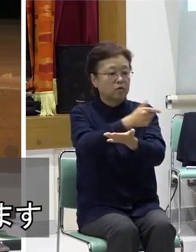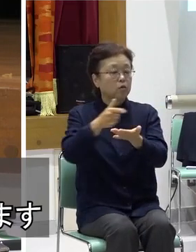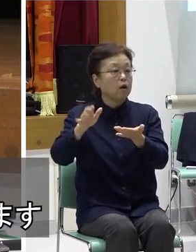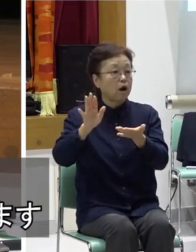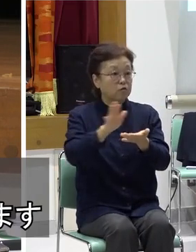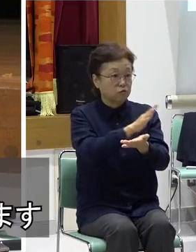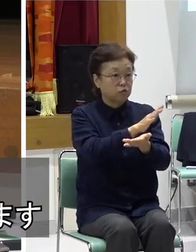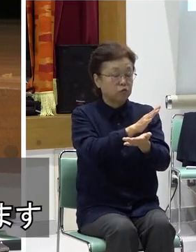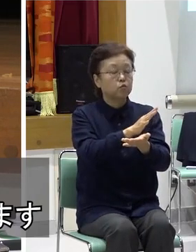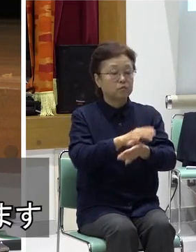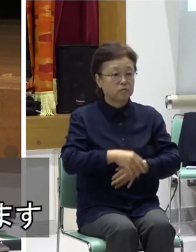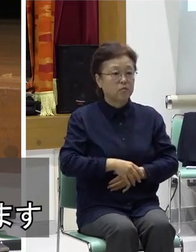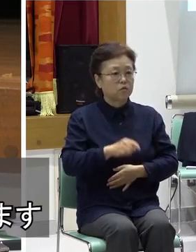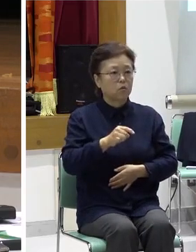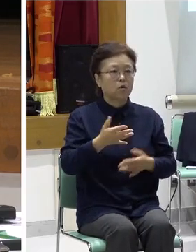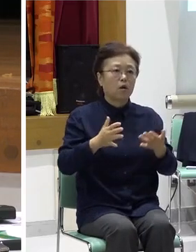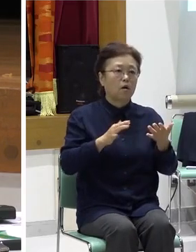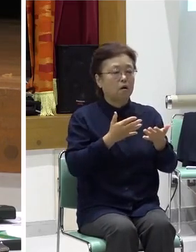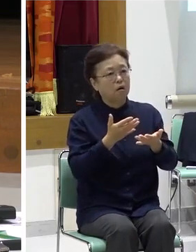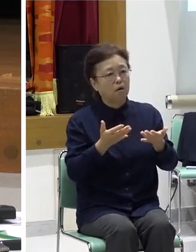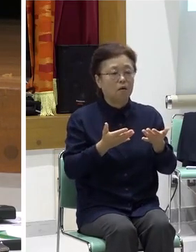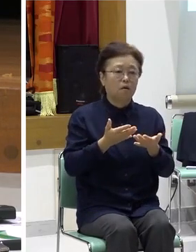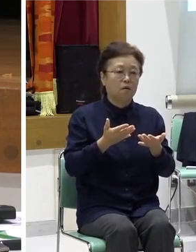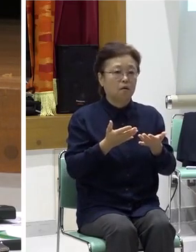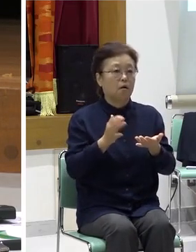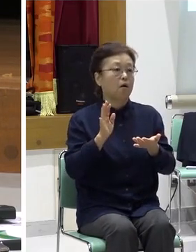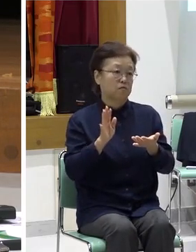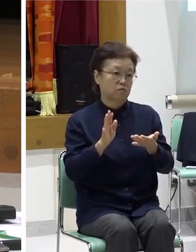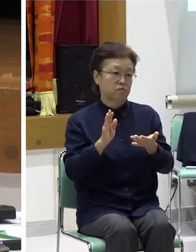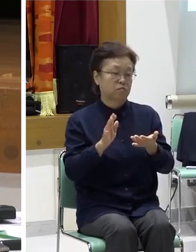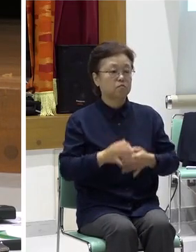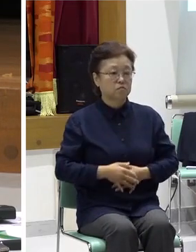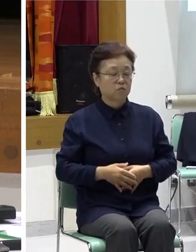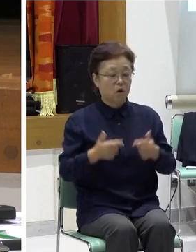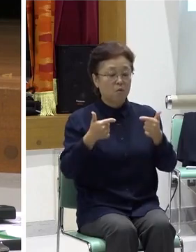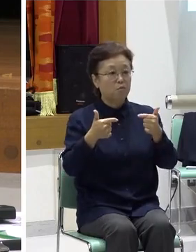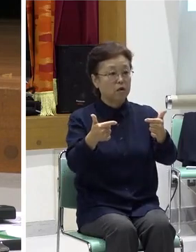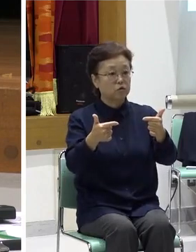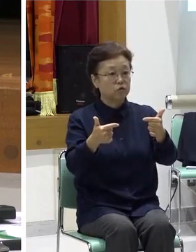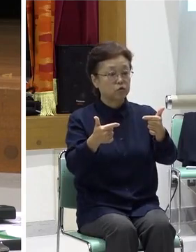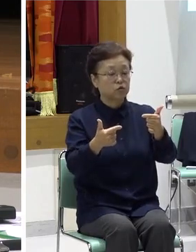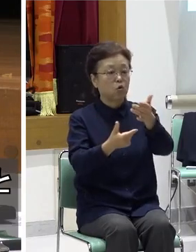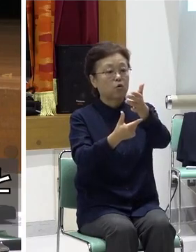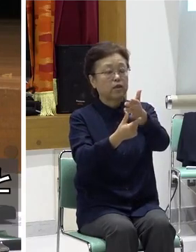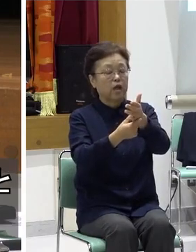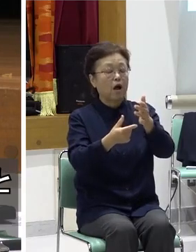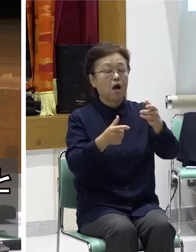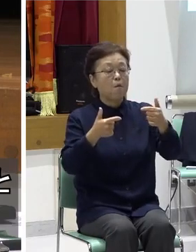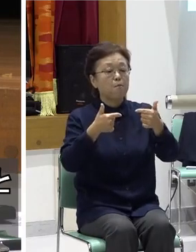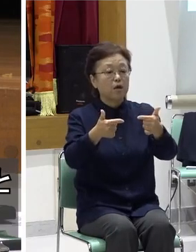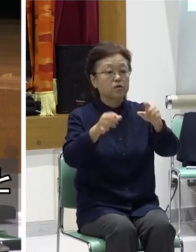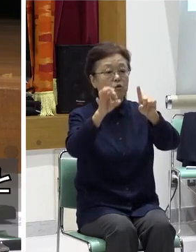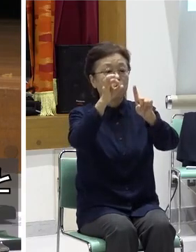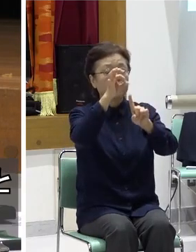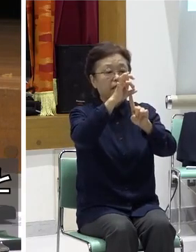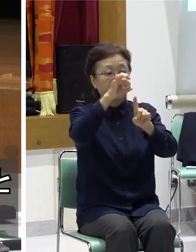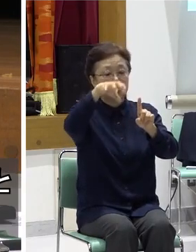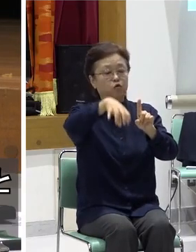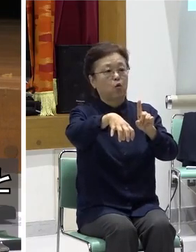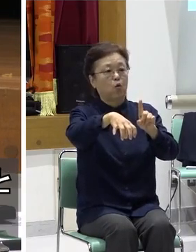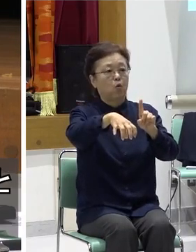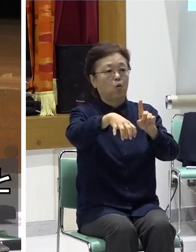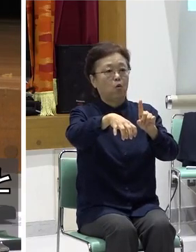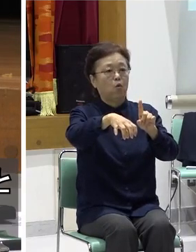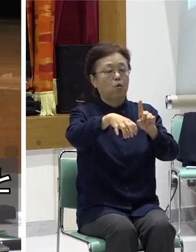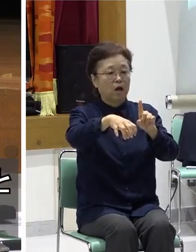う乗れなかったりっていうのもあったりします。あと、バスの停留所、一つの停留所なんですけど、複数の系統のバス